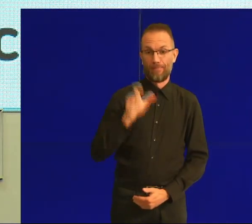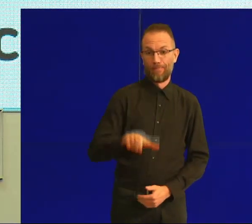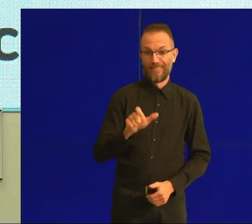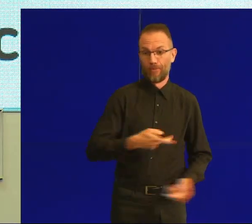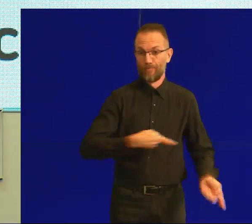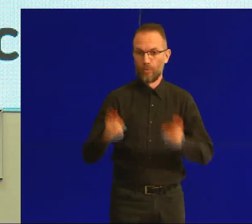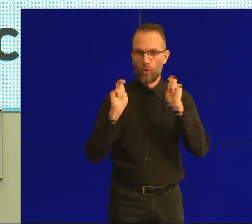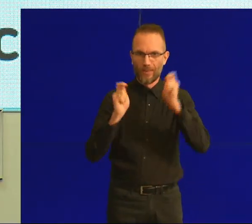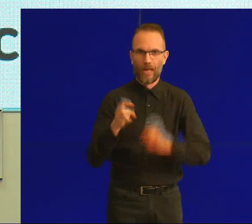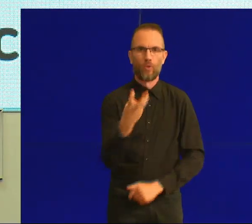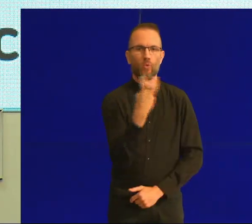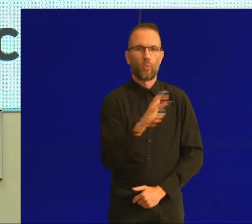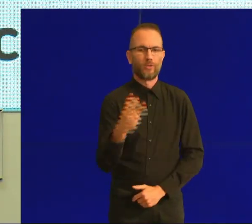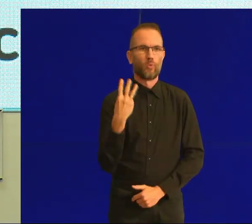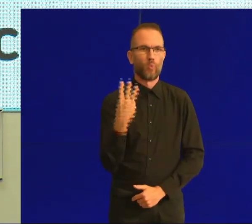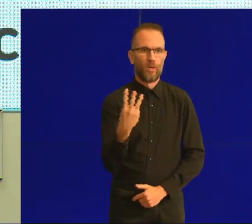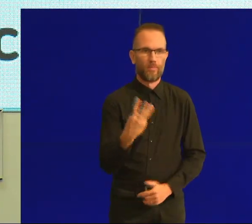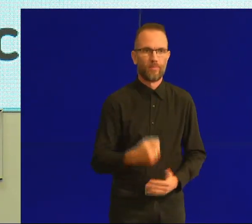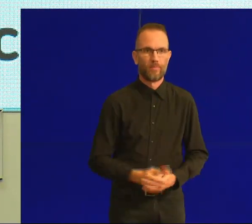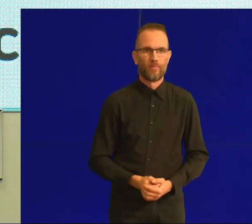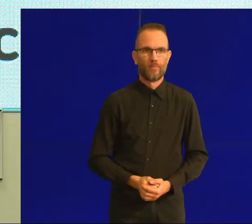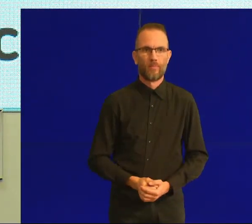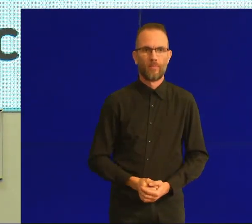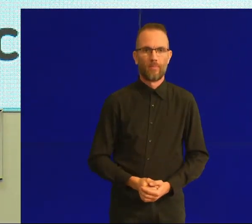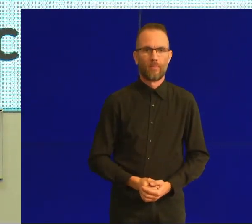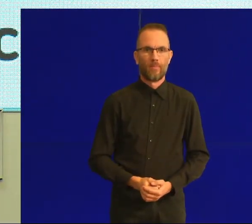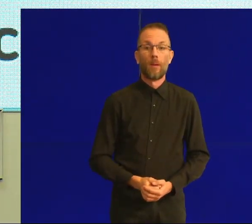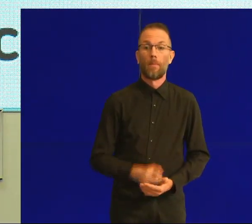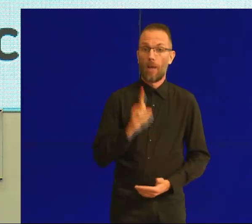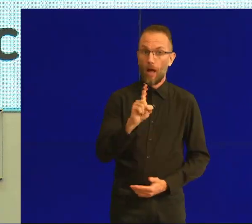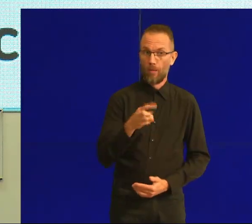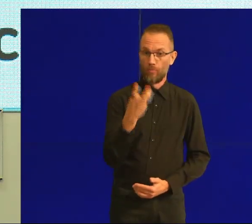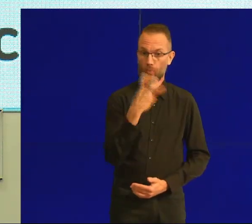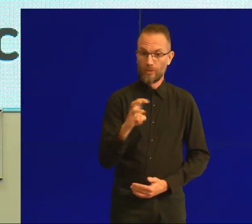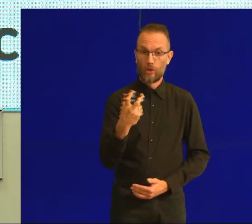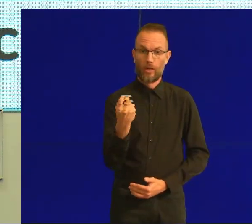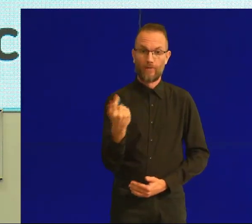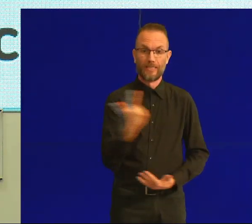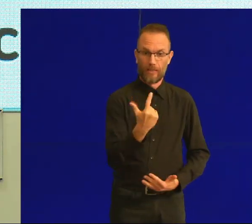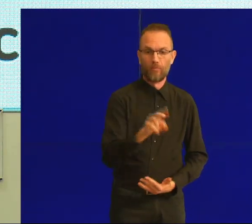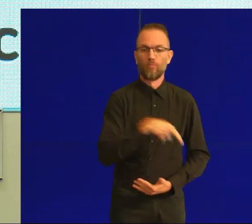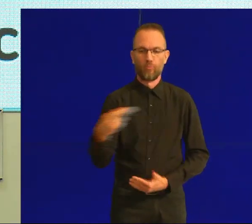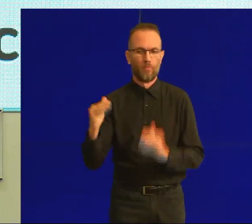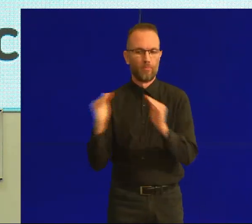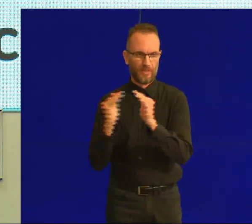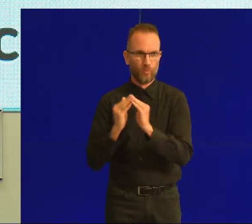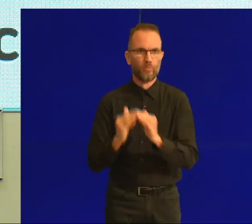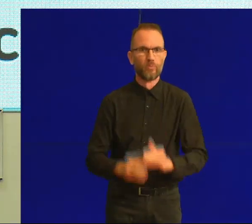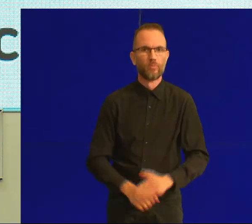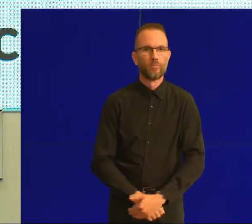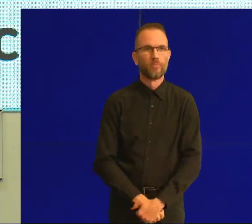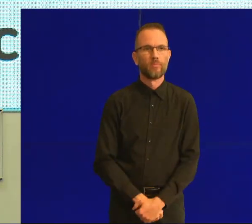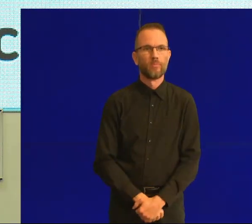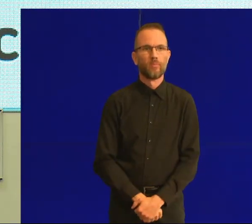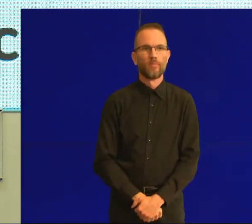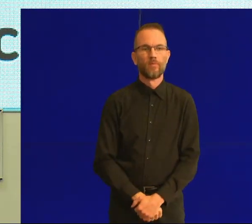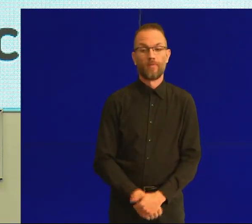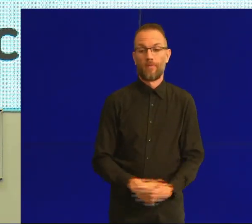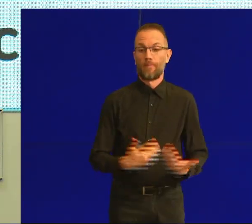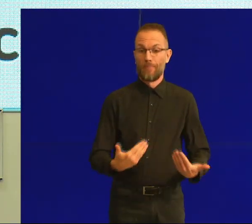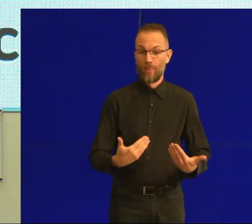les 387 ont pu quitter l'hôpital aujourd'hui 5069 personnes sont